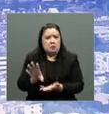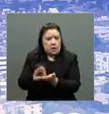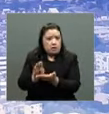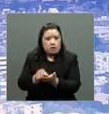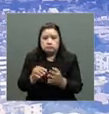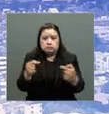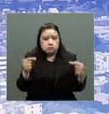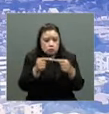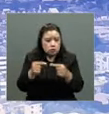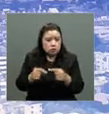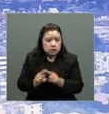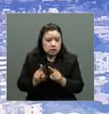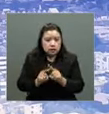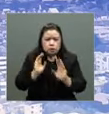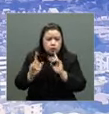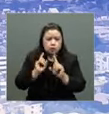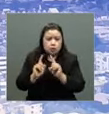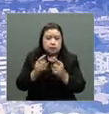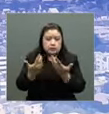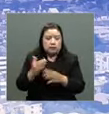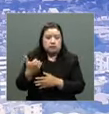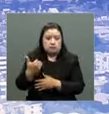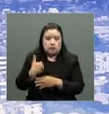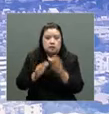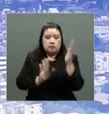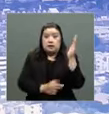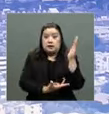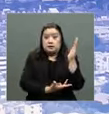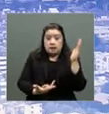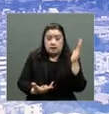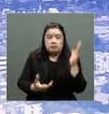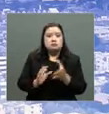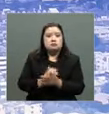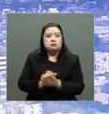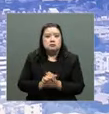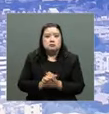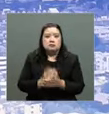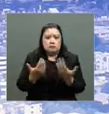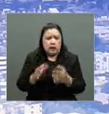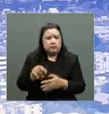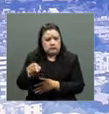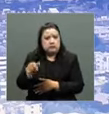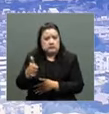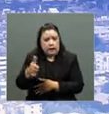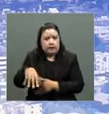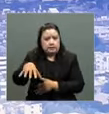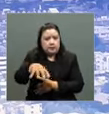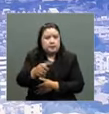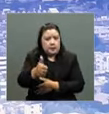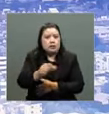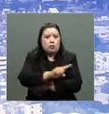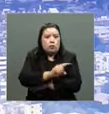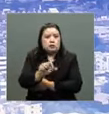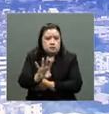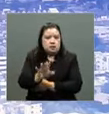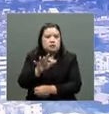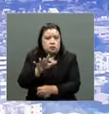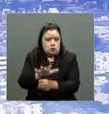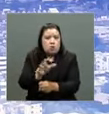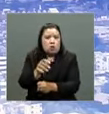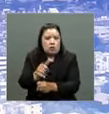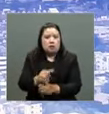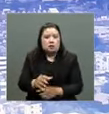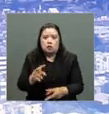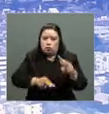พื้นที่ทั้งหลายที่อยู่ใน3จังหวัดชายแดนใต้อยู่ในทั้งหลายยังเพียงพออยู่นะครับฝ่ายมั่นคงก็สามารถที่จะดูแล